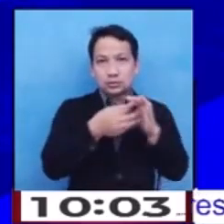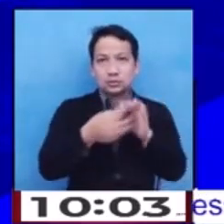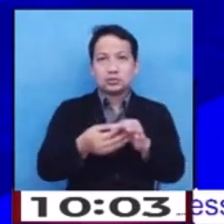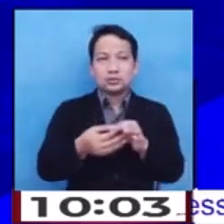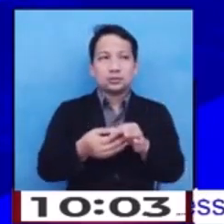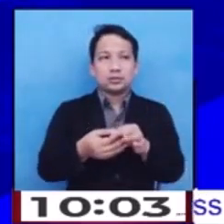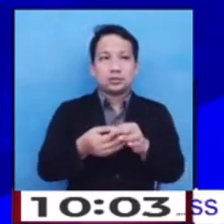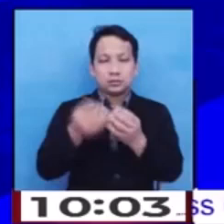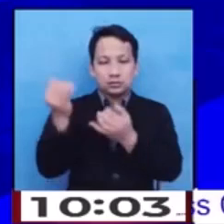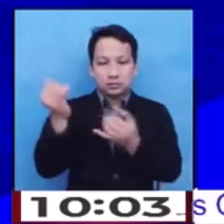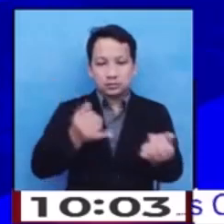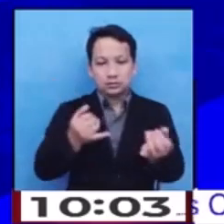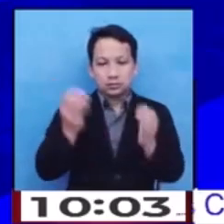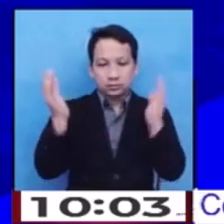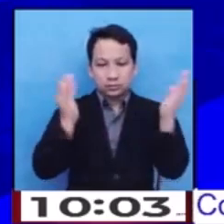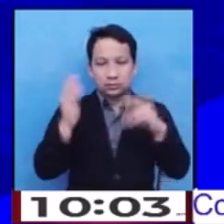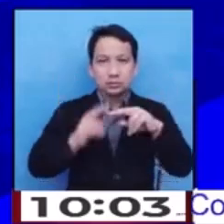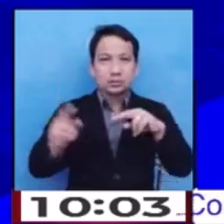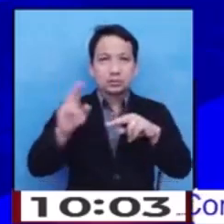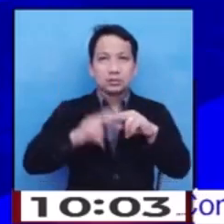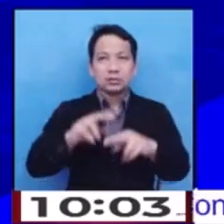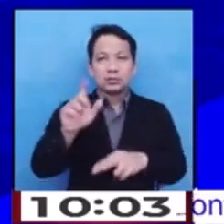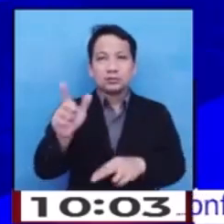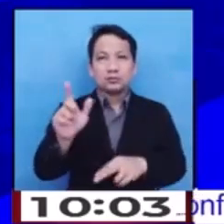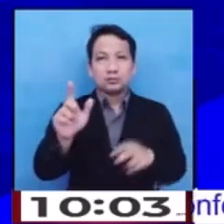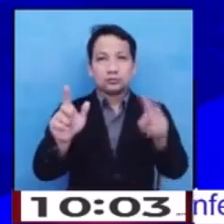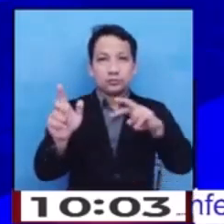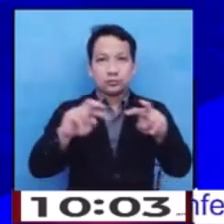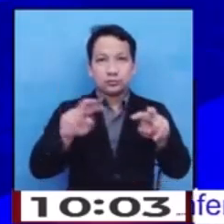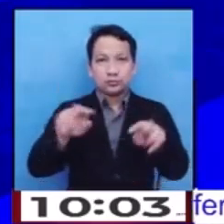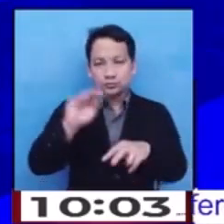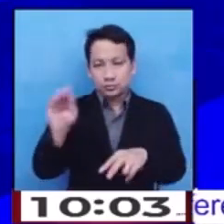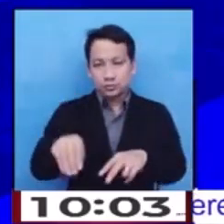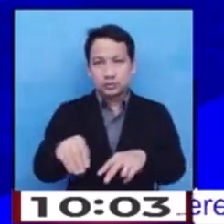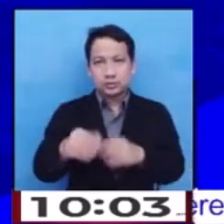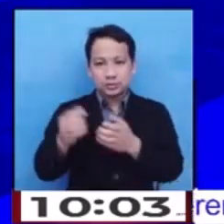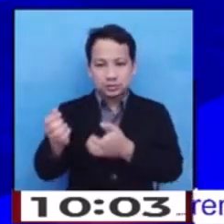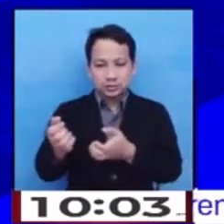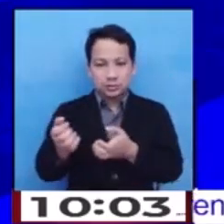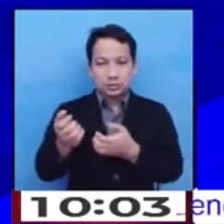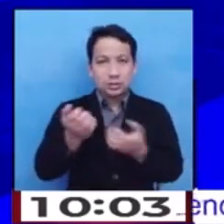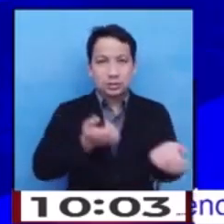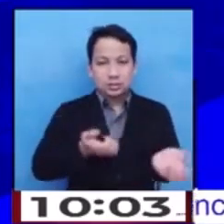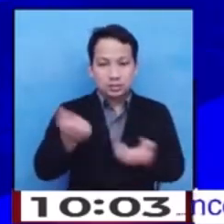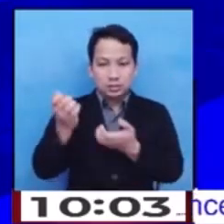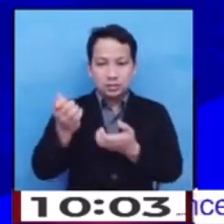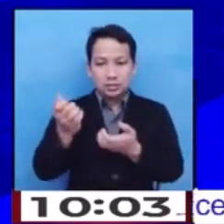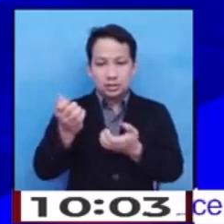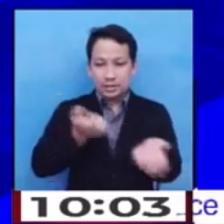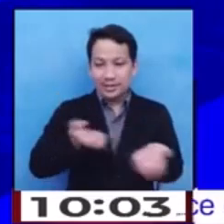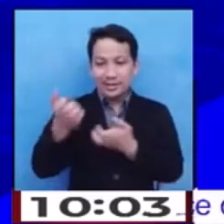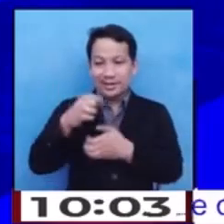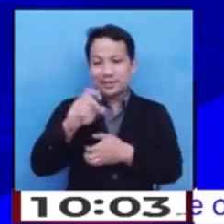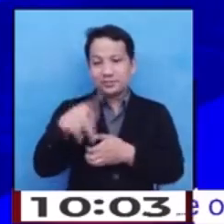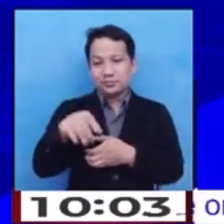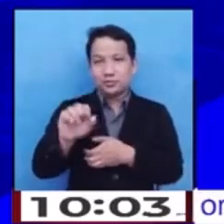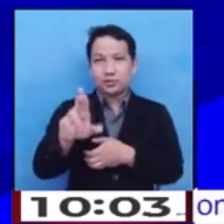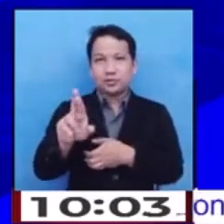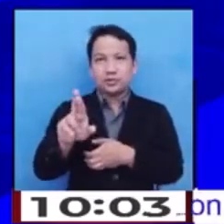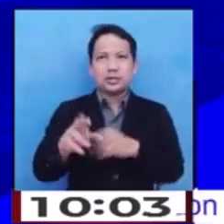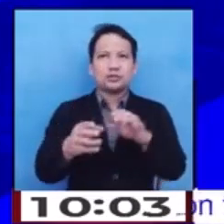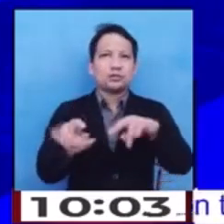imports of services na tumaas ng 22%, export of services na tumaas ng